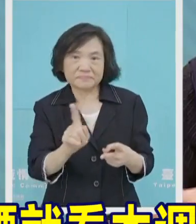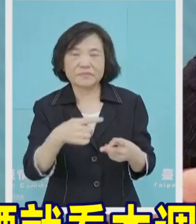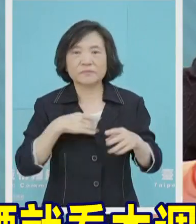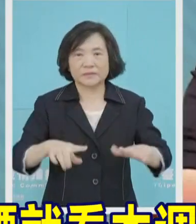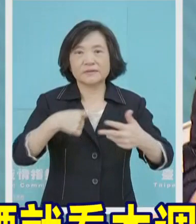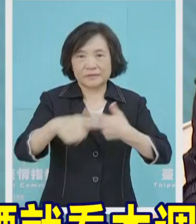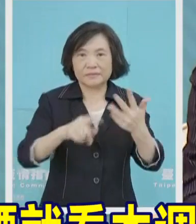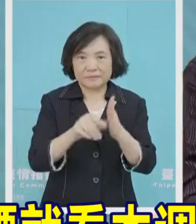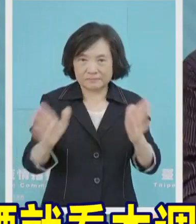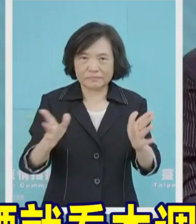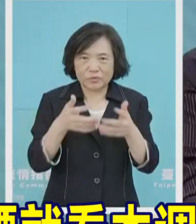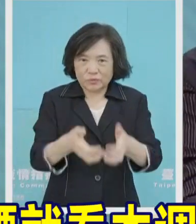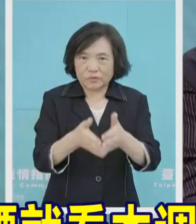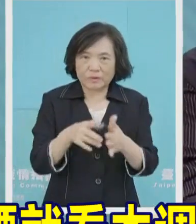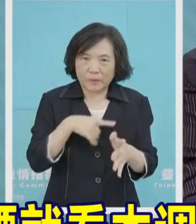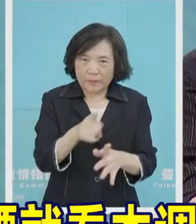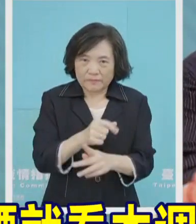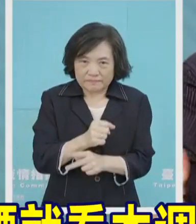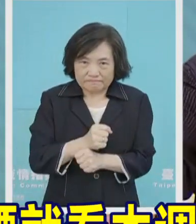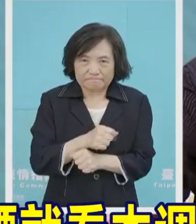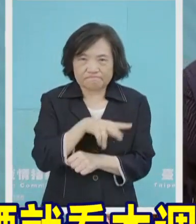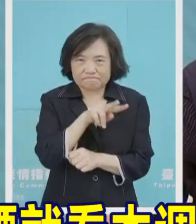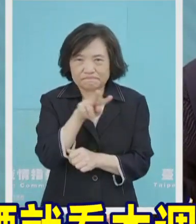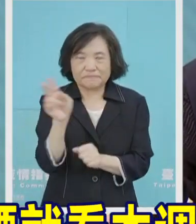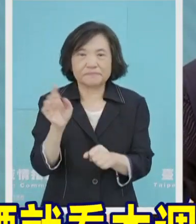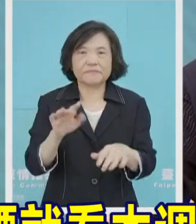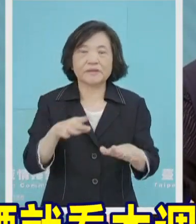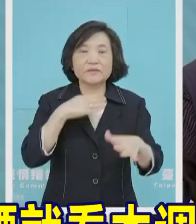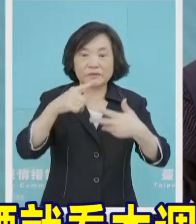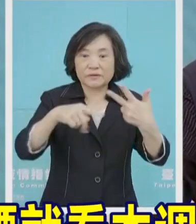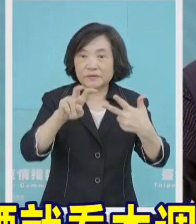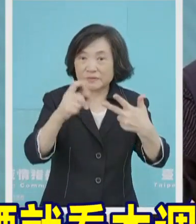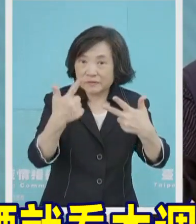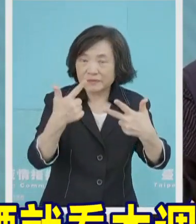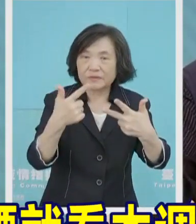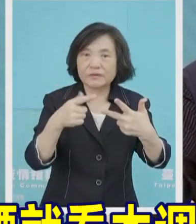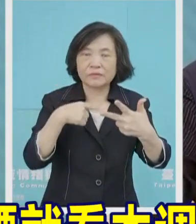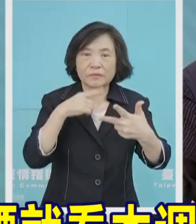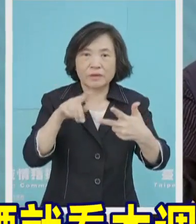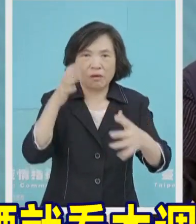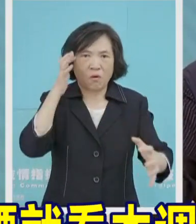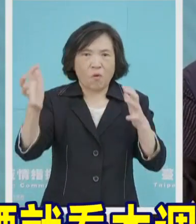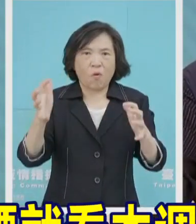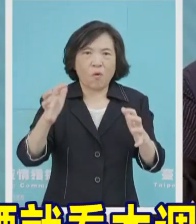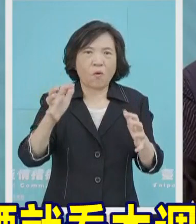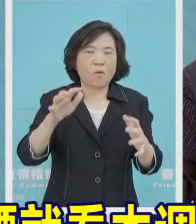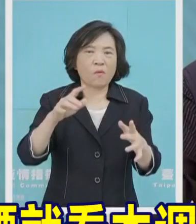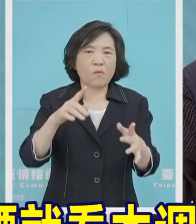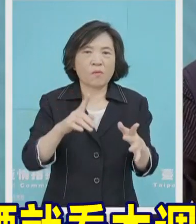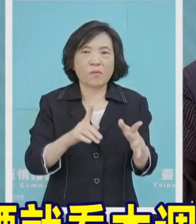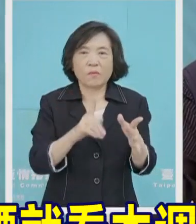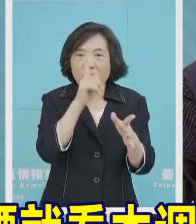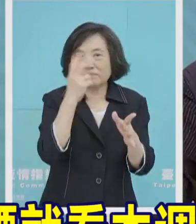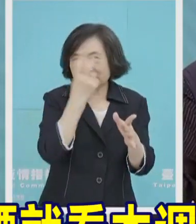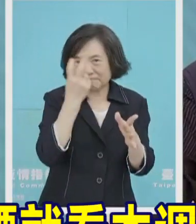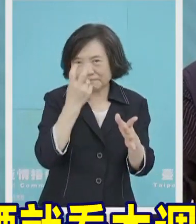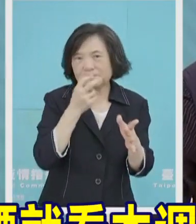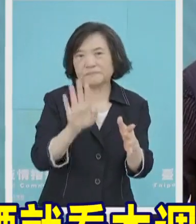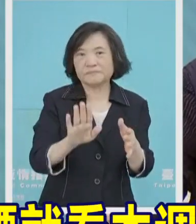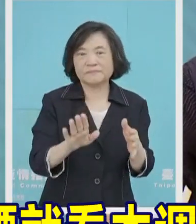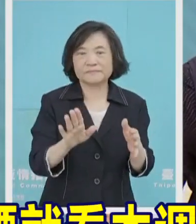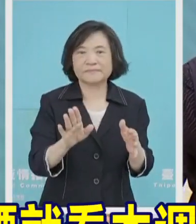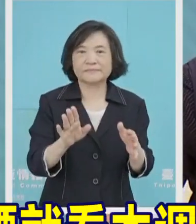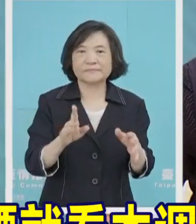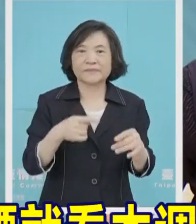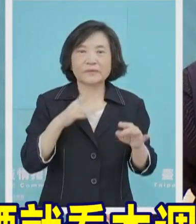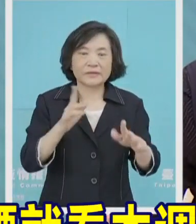拜是关键期哦，因为我们在第26周的时候哈，那是相当大规模的。大规模的筛嘛，那